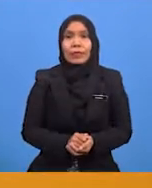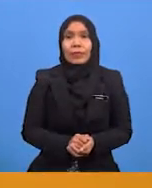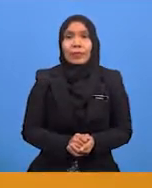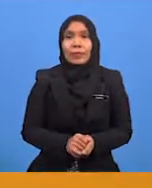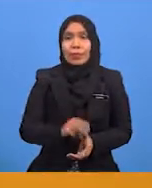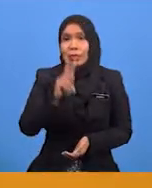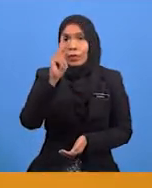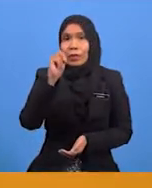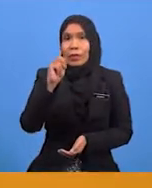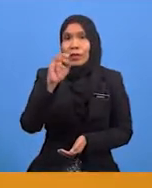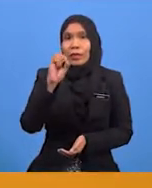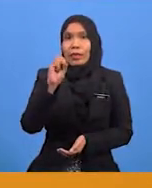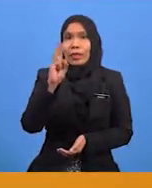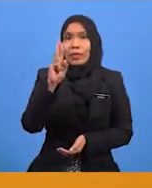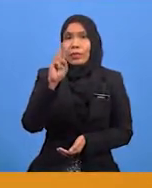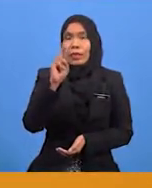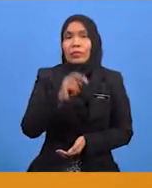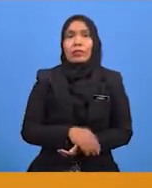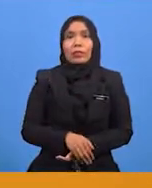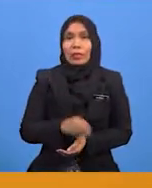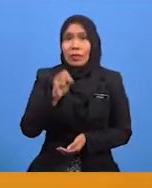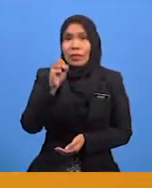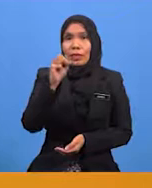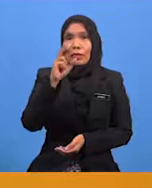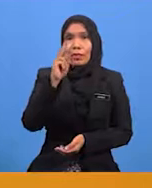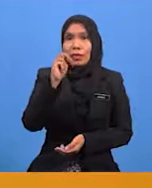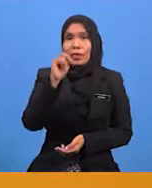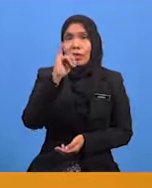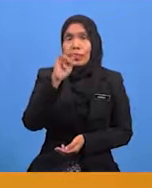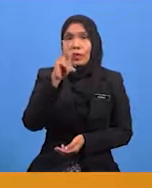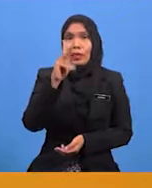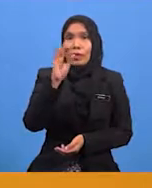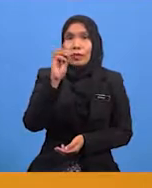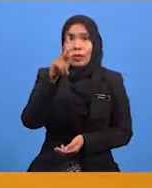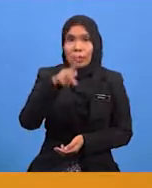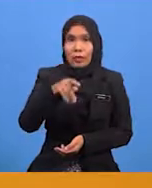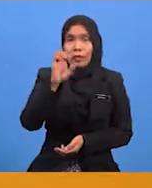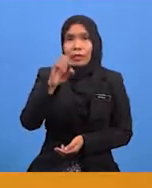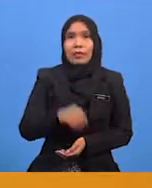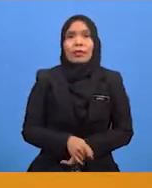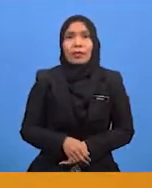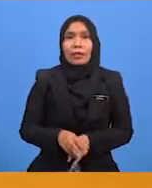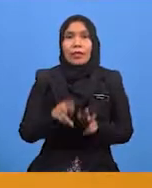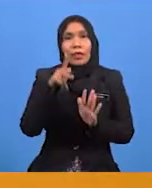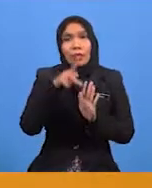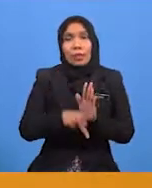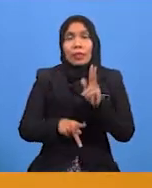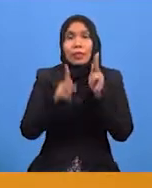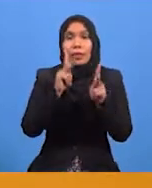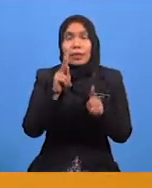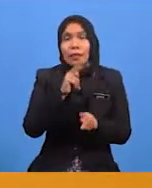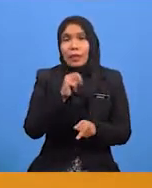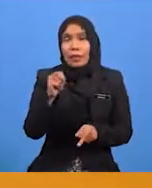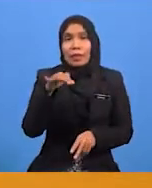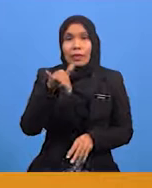Ya, betul. Perkataan yang dihitamkan iaitu ku, kau dan mu